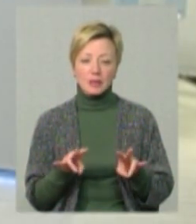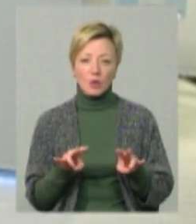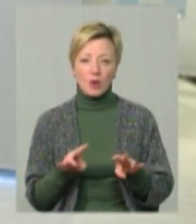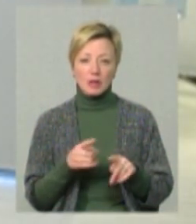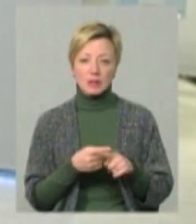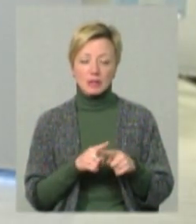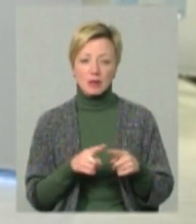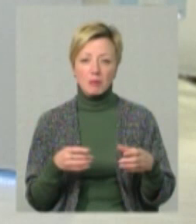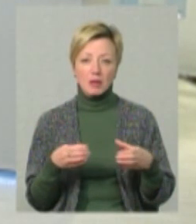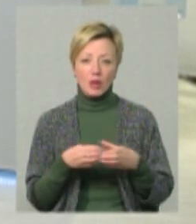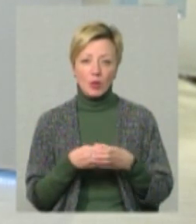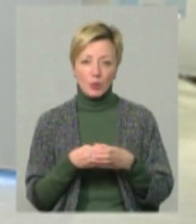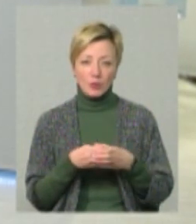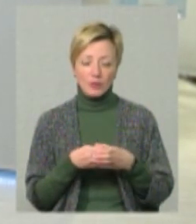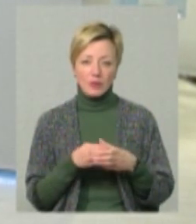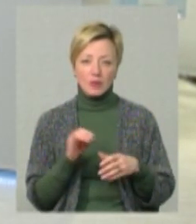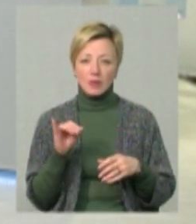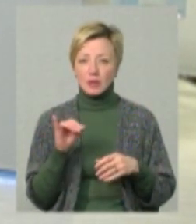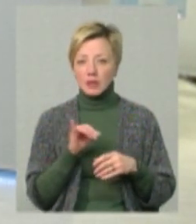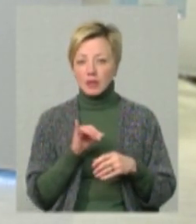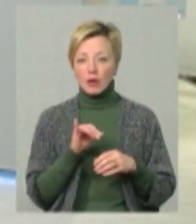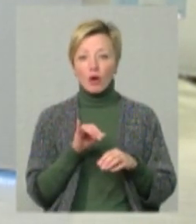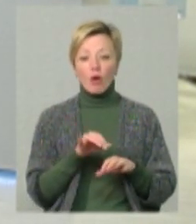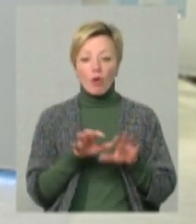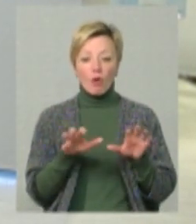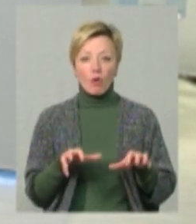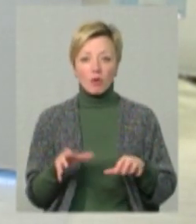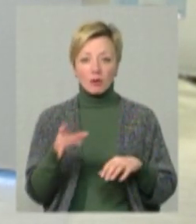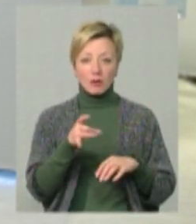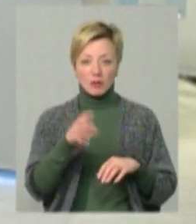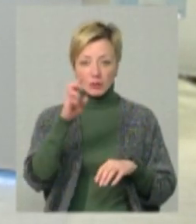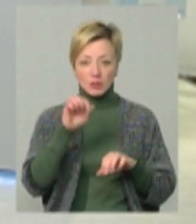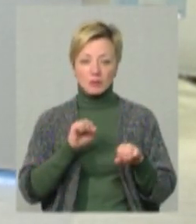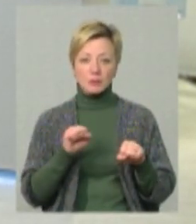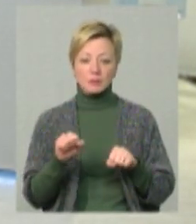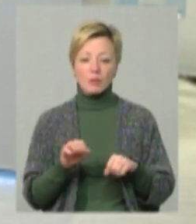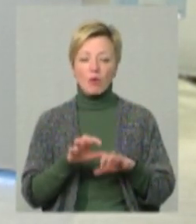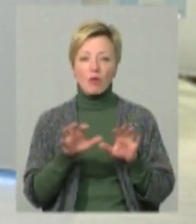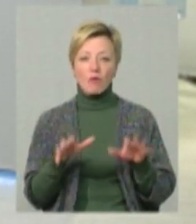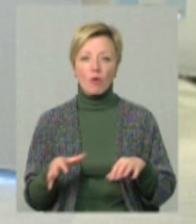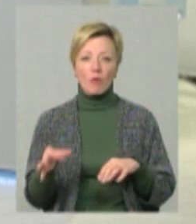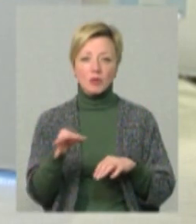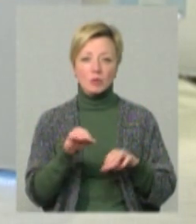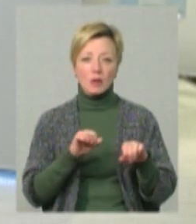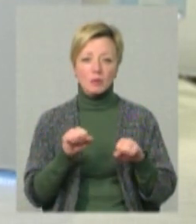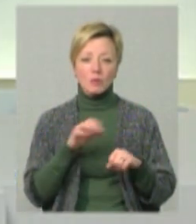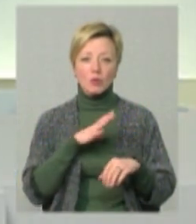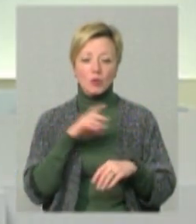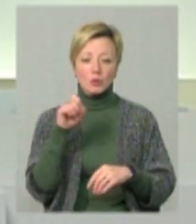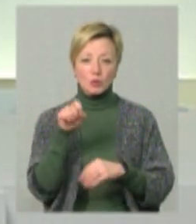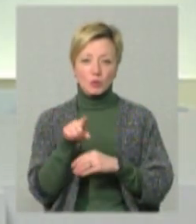дислокації цих батальйонів. І головам райдержадміністрації, головою обласної адміністрації